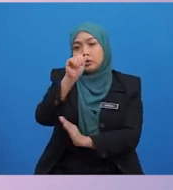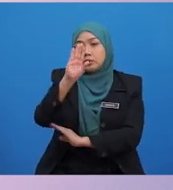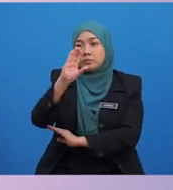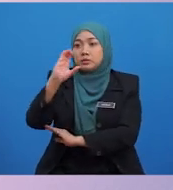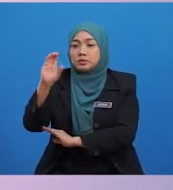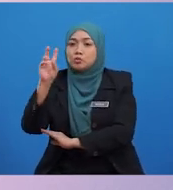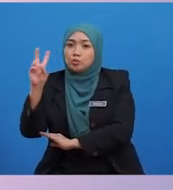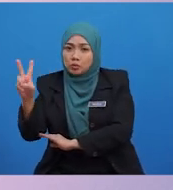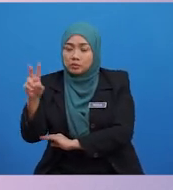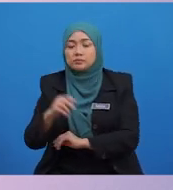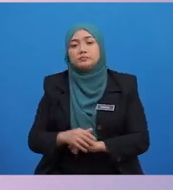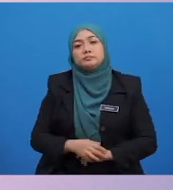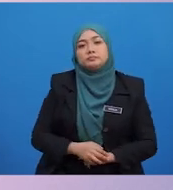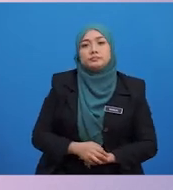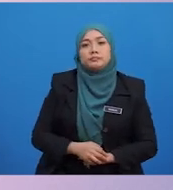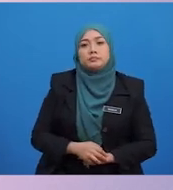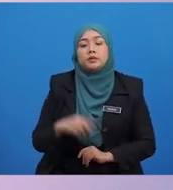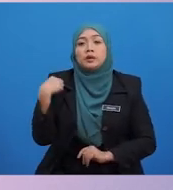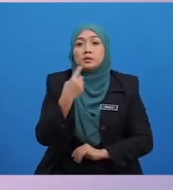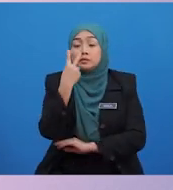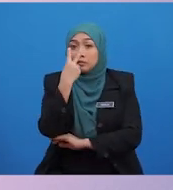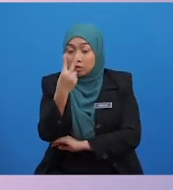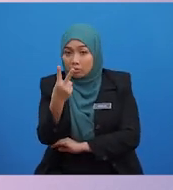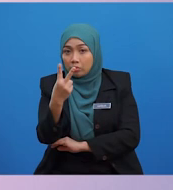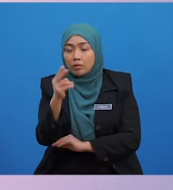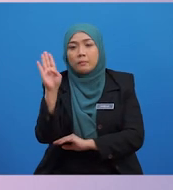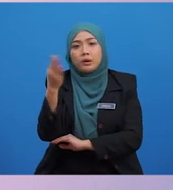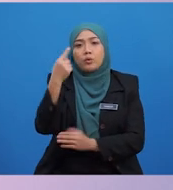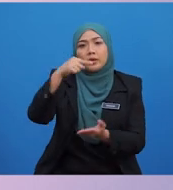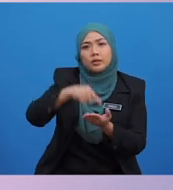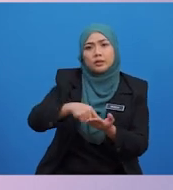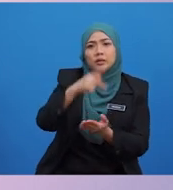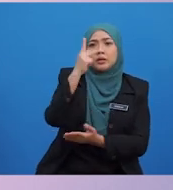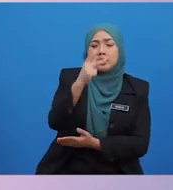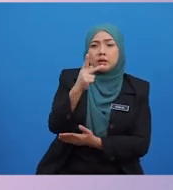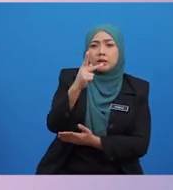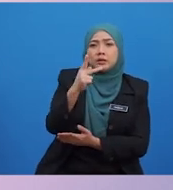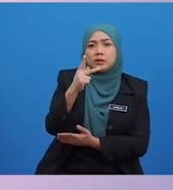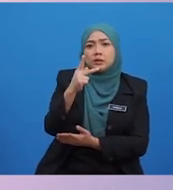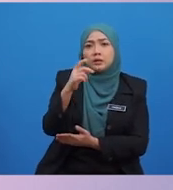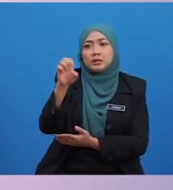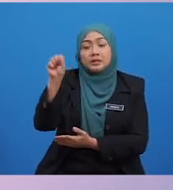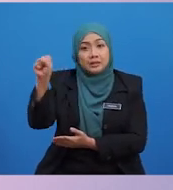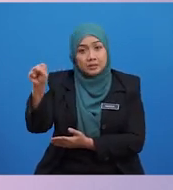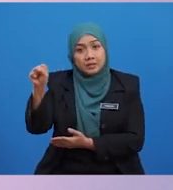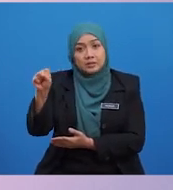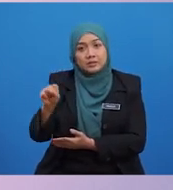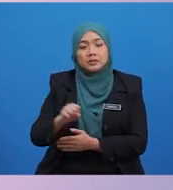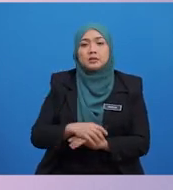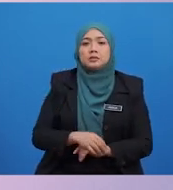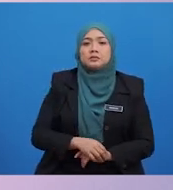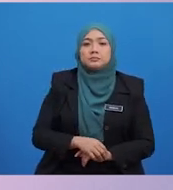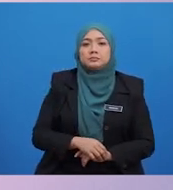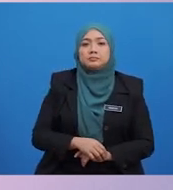Dul kita perhatikan bahwa ini adalah Chase Duo Sisi dan satu